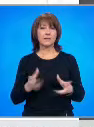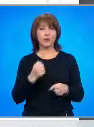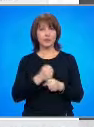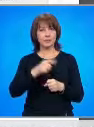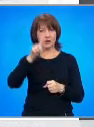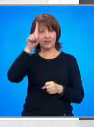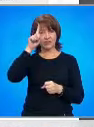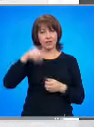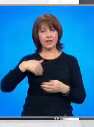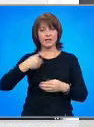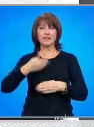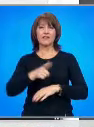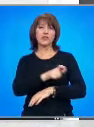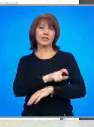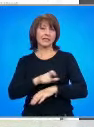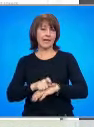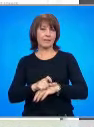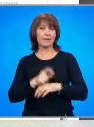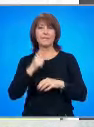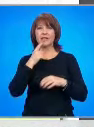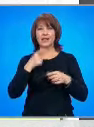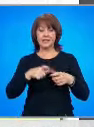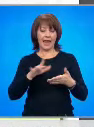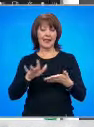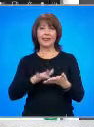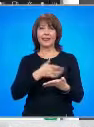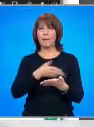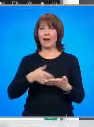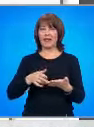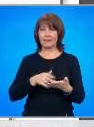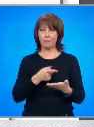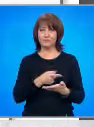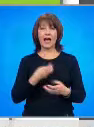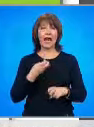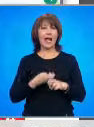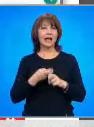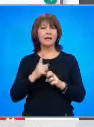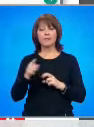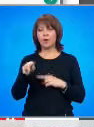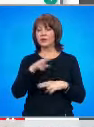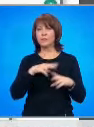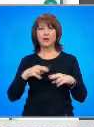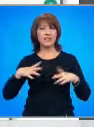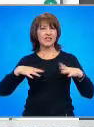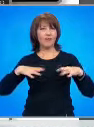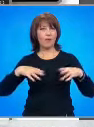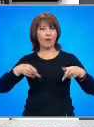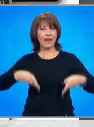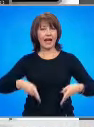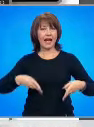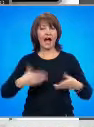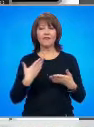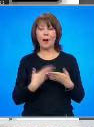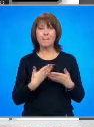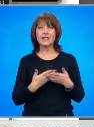заработи в София през следващата седмица. С таблета в линейката лекарите ще могат да проверяват има ли свободни легла в най-близката